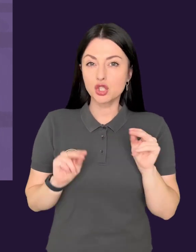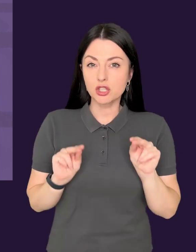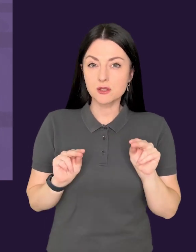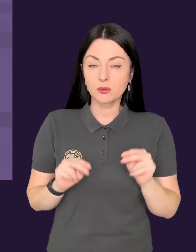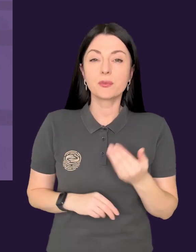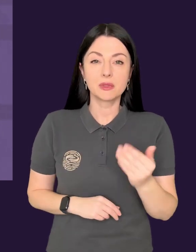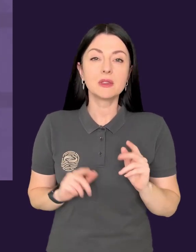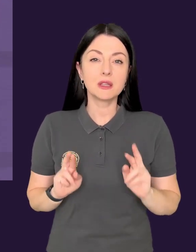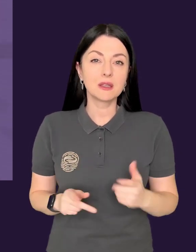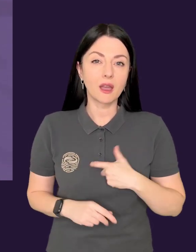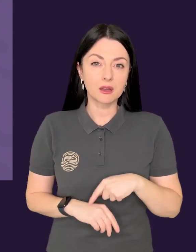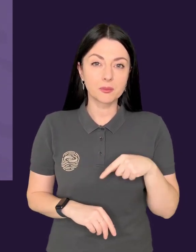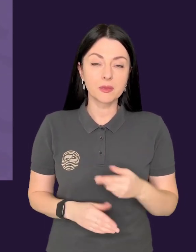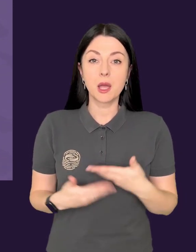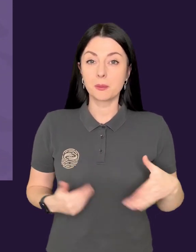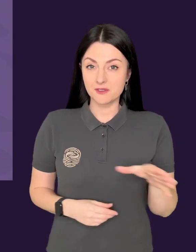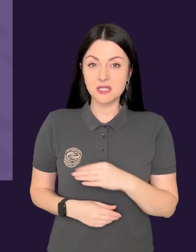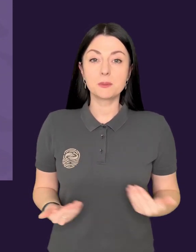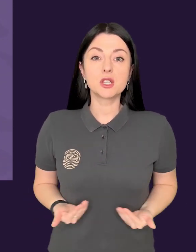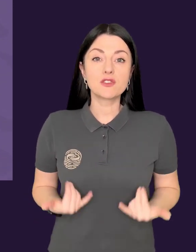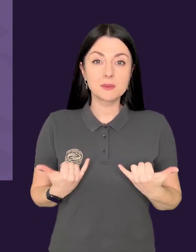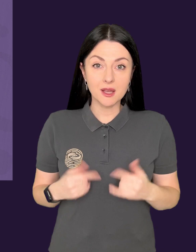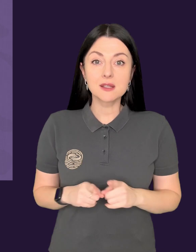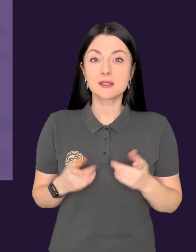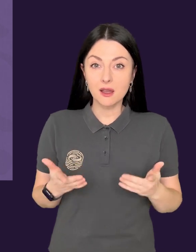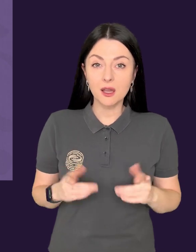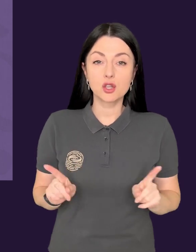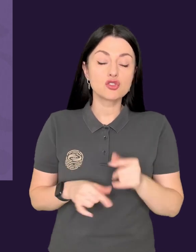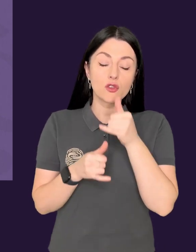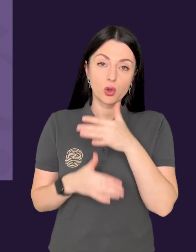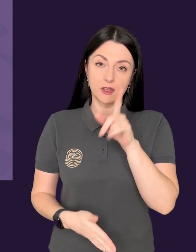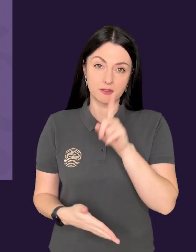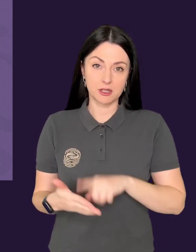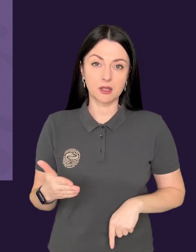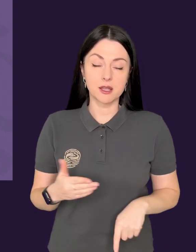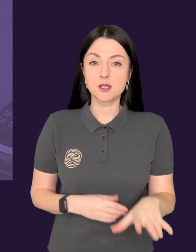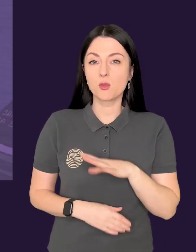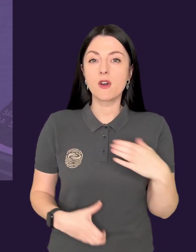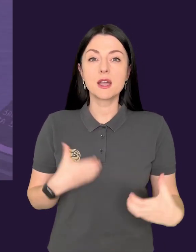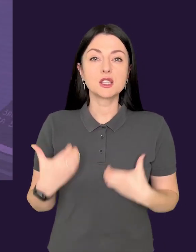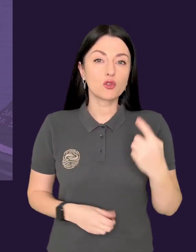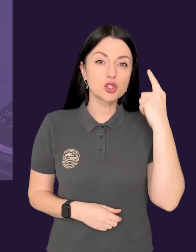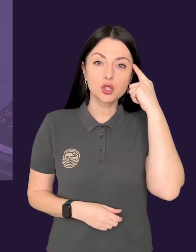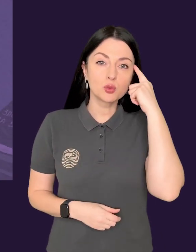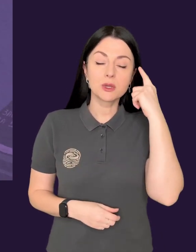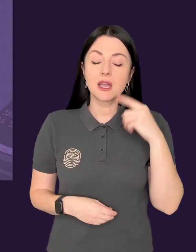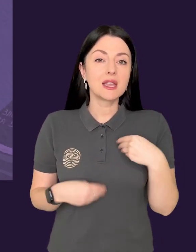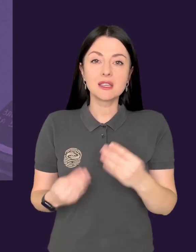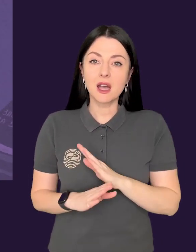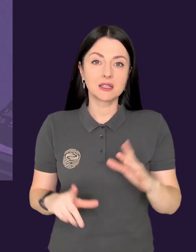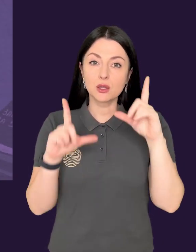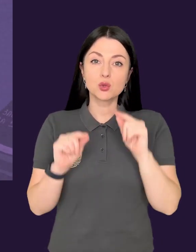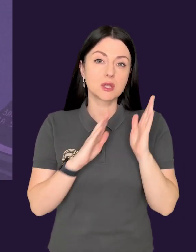Скажи чесно, ти як? Ми всі переживаємо зараз таке, що в голові не вкладається. Буває, тривожні думки ніяк не дають